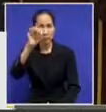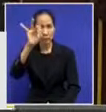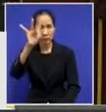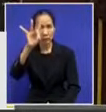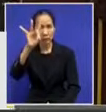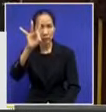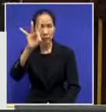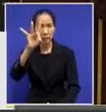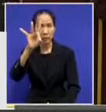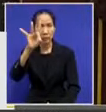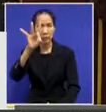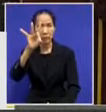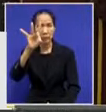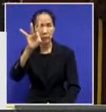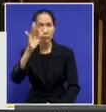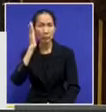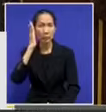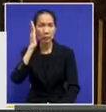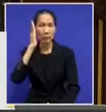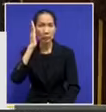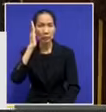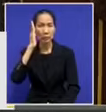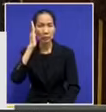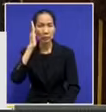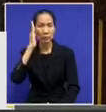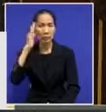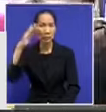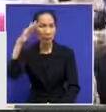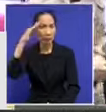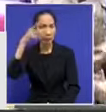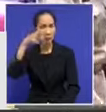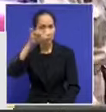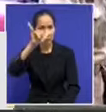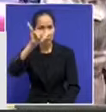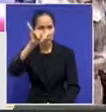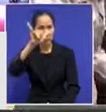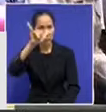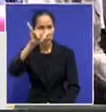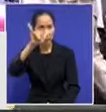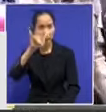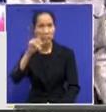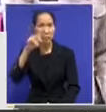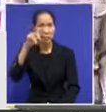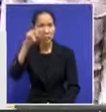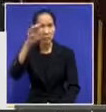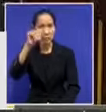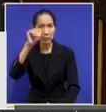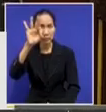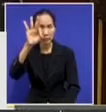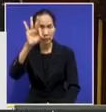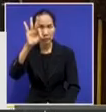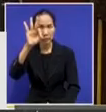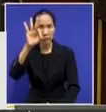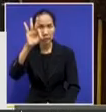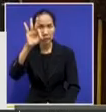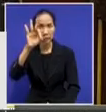148นายเชิงชายชาลีลิน พลเอกประยุทธ์จันโอชาครับ 149นายเชิ